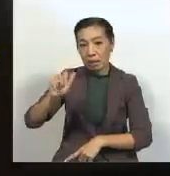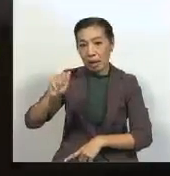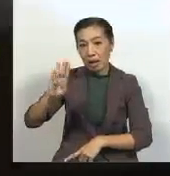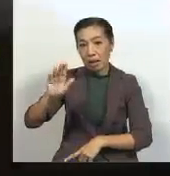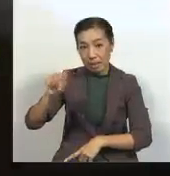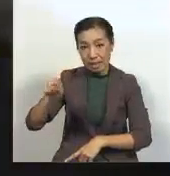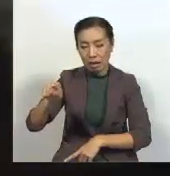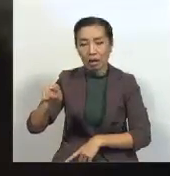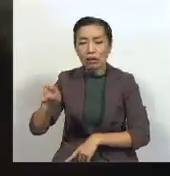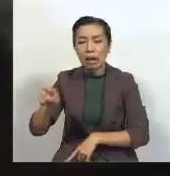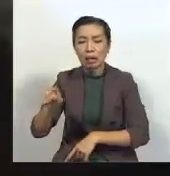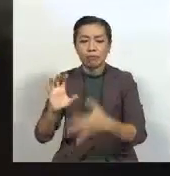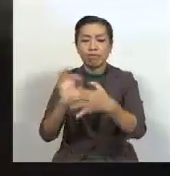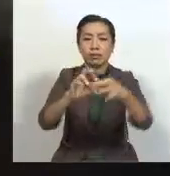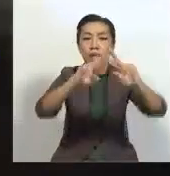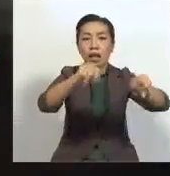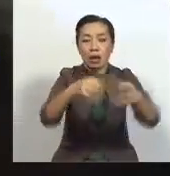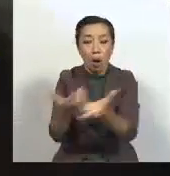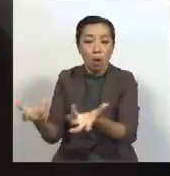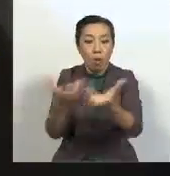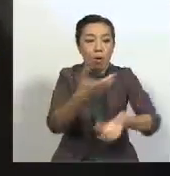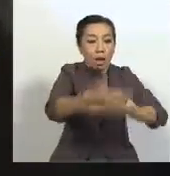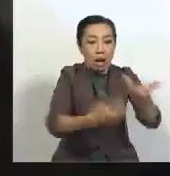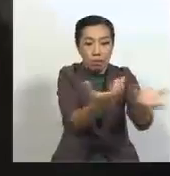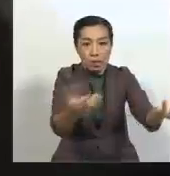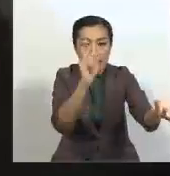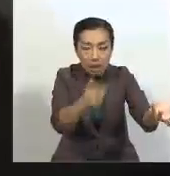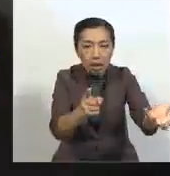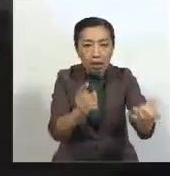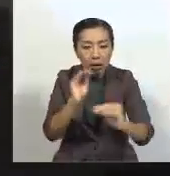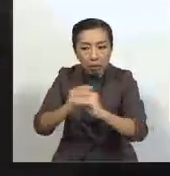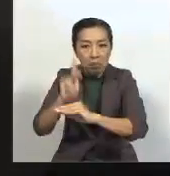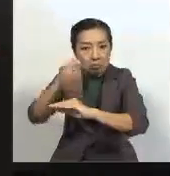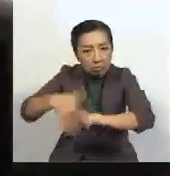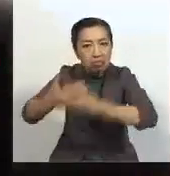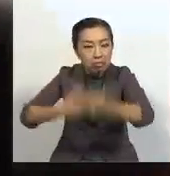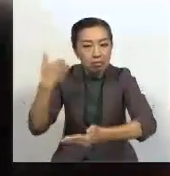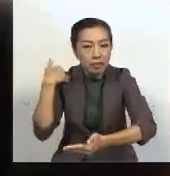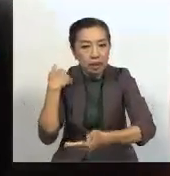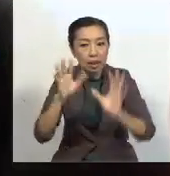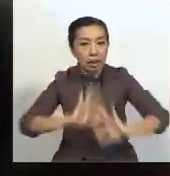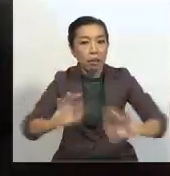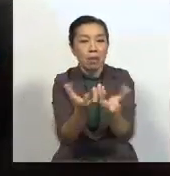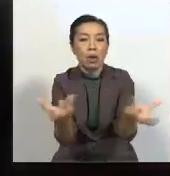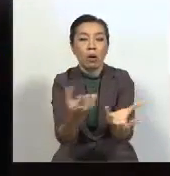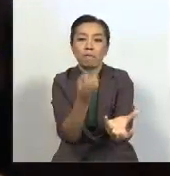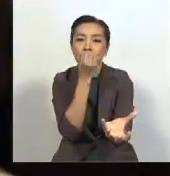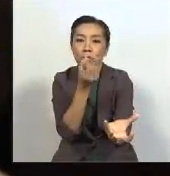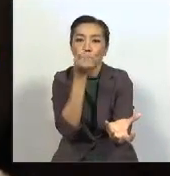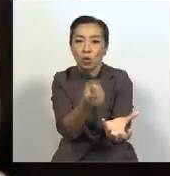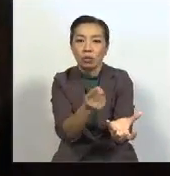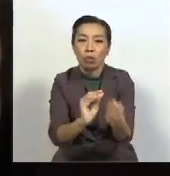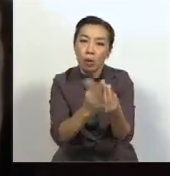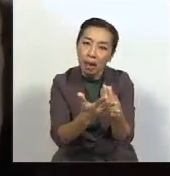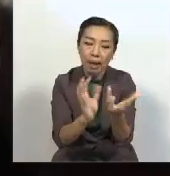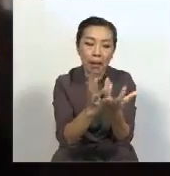างขายแบบนี้นะคะก็มีตลาดออนไลน์ด้วยออฟไลน์ด้วยเน้นสินค้าที่เป็นอาหารสดเขาจะ